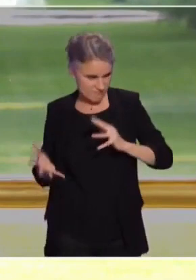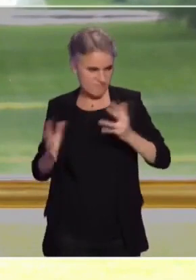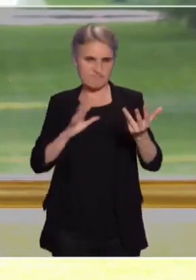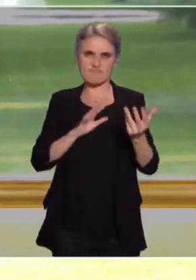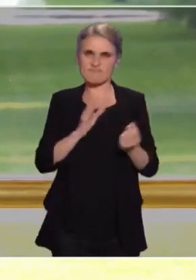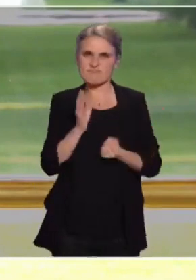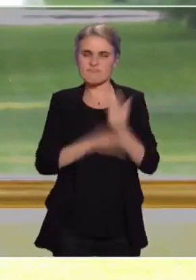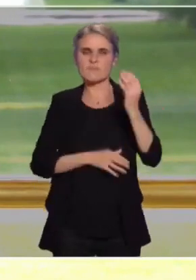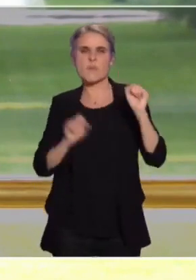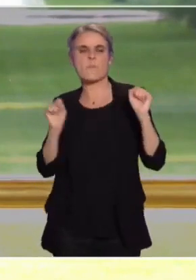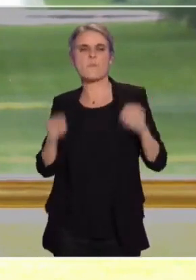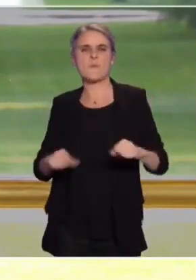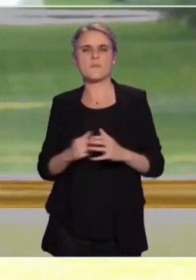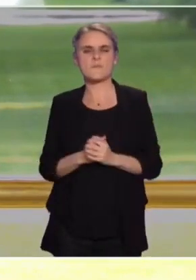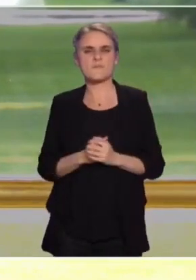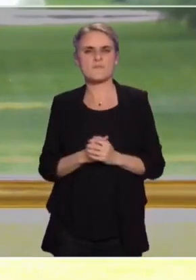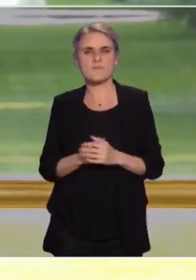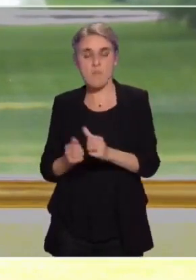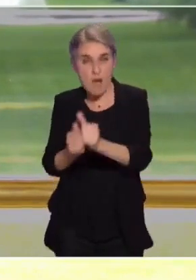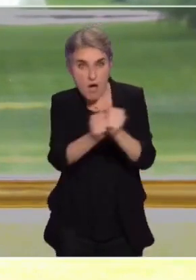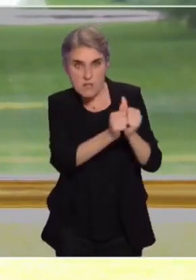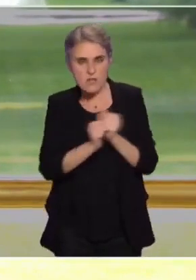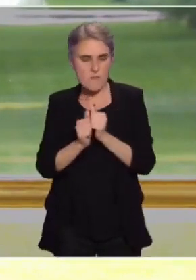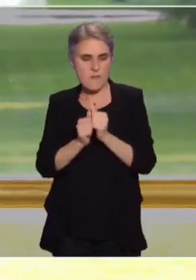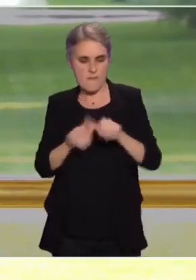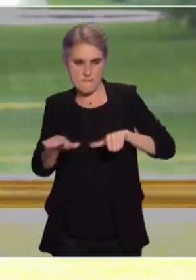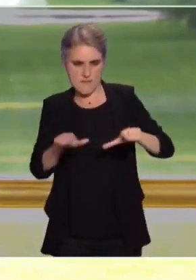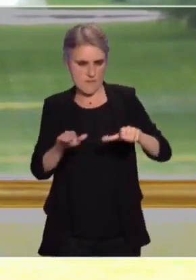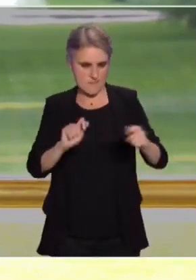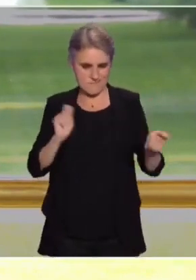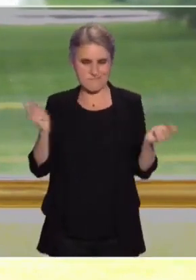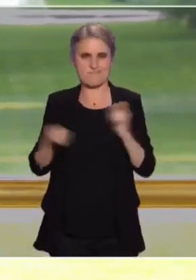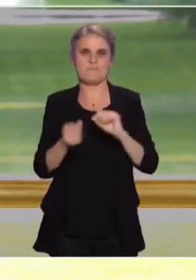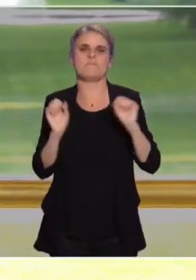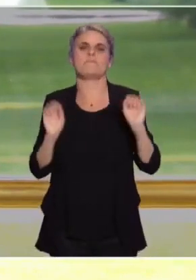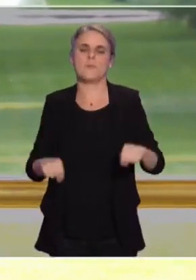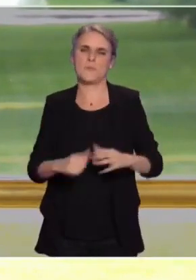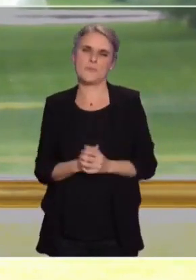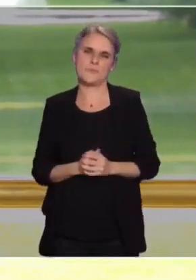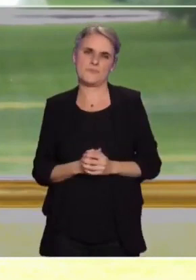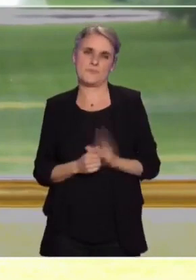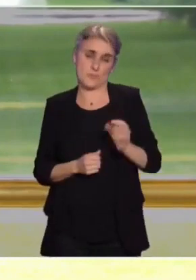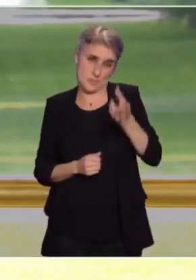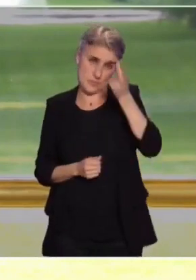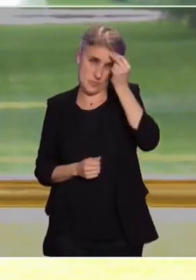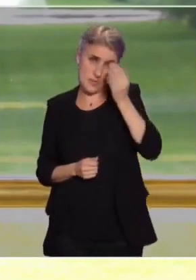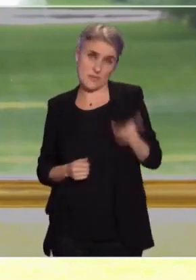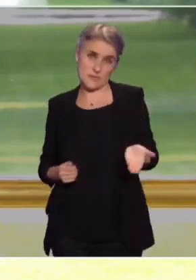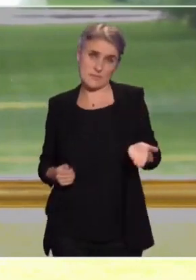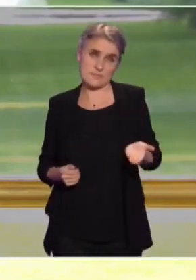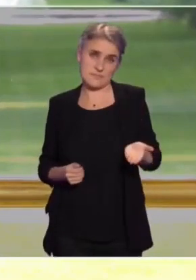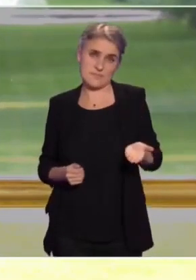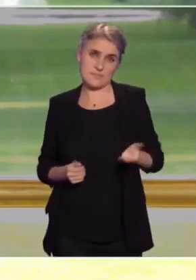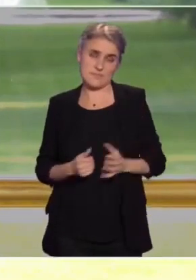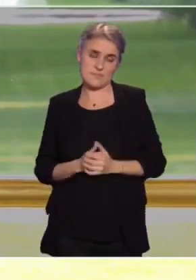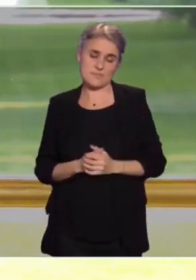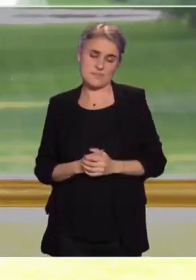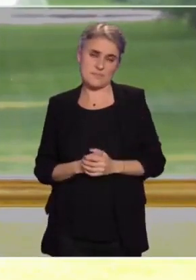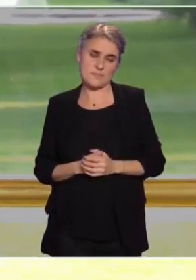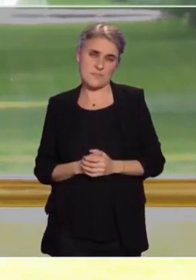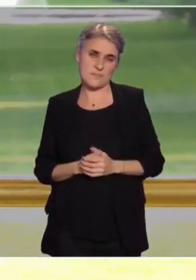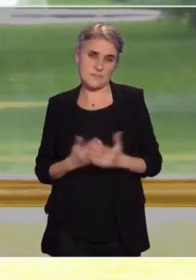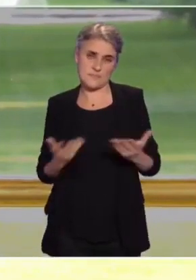collectivement faire différemment et vous l'avez compris dans ce que j'ai commencé ce soir esquissé